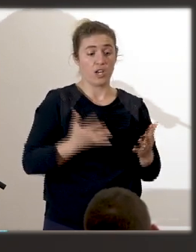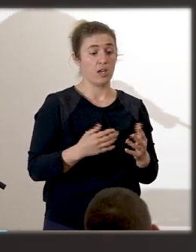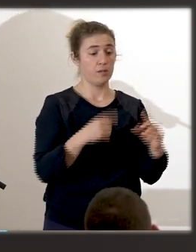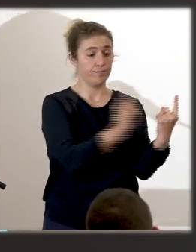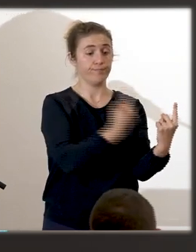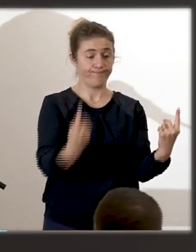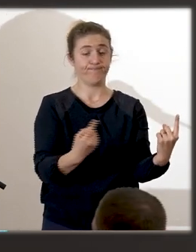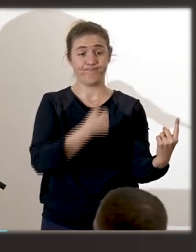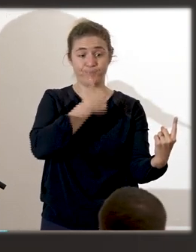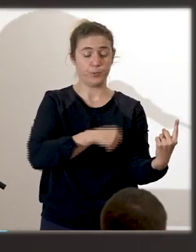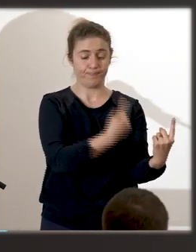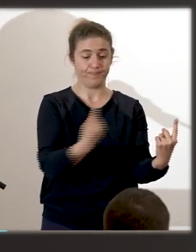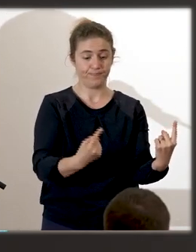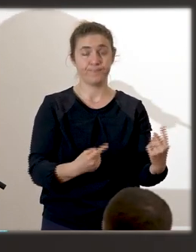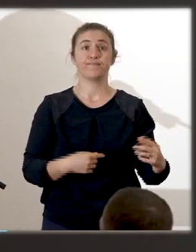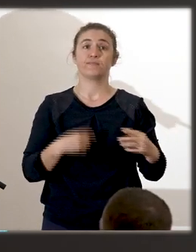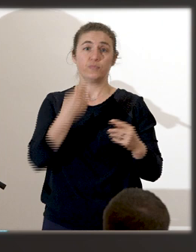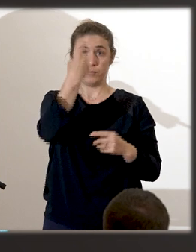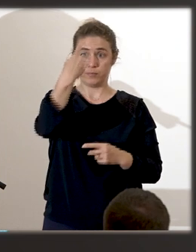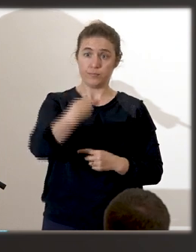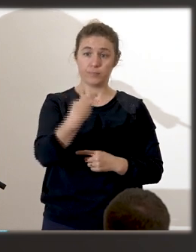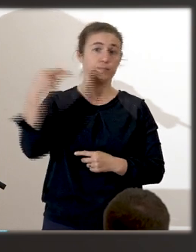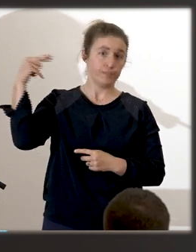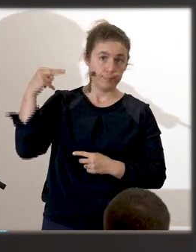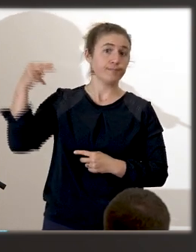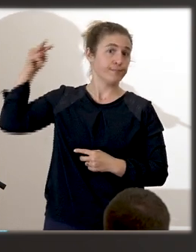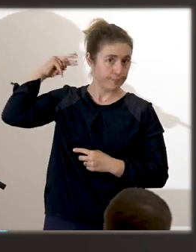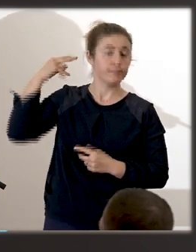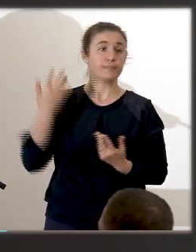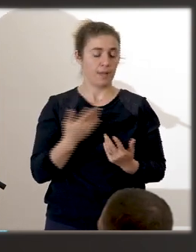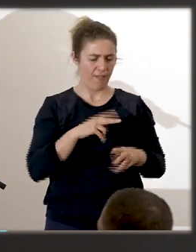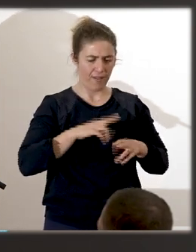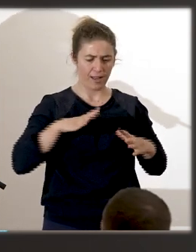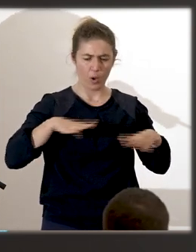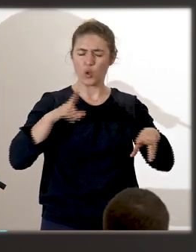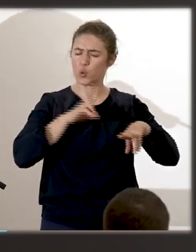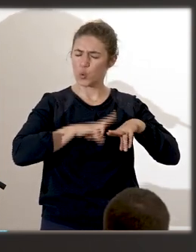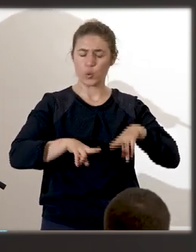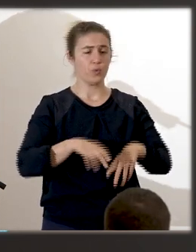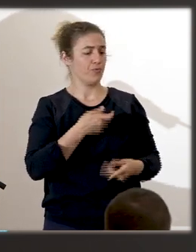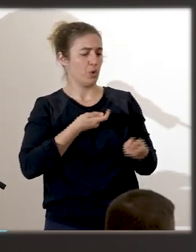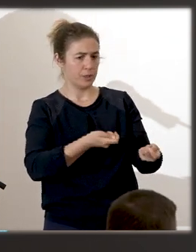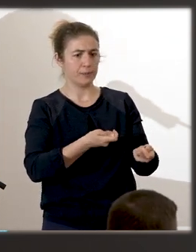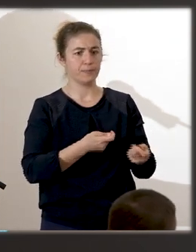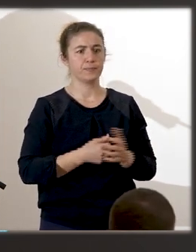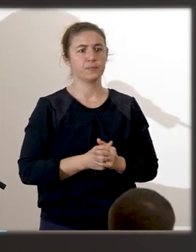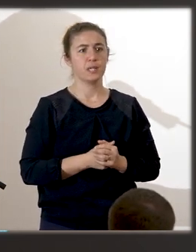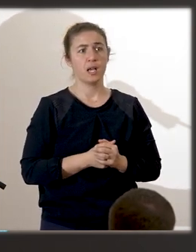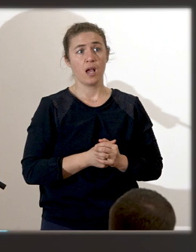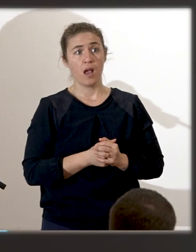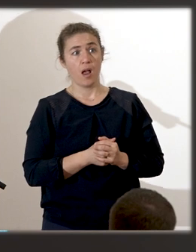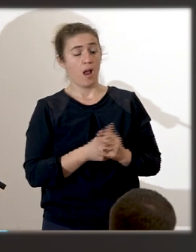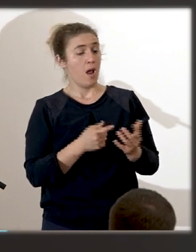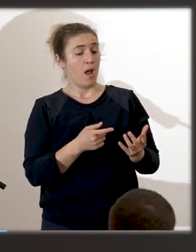posent, contraints, de face, de dos et de profil, entièrement dénudés face à l'objectif d'un photographe